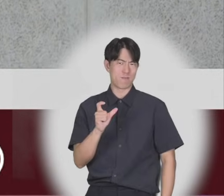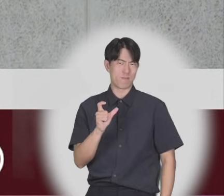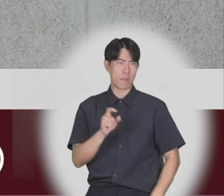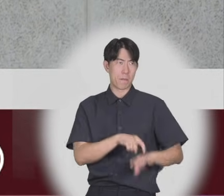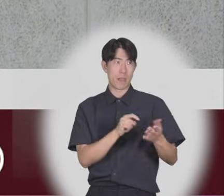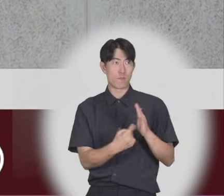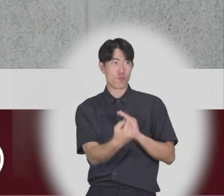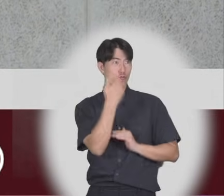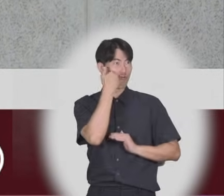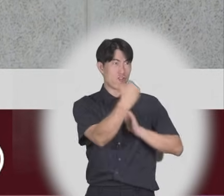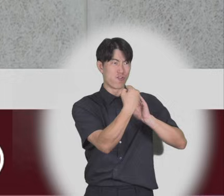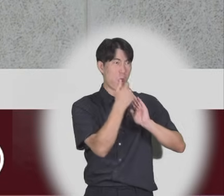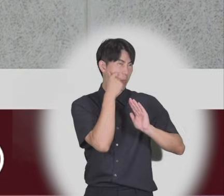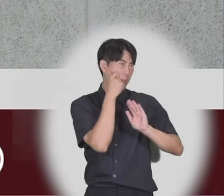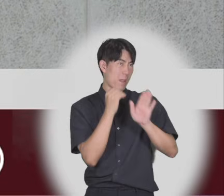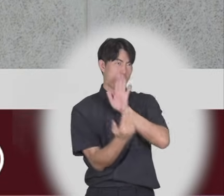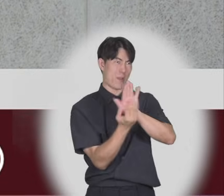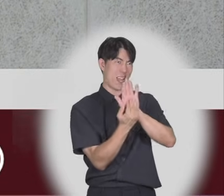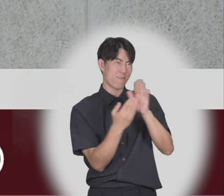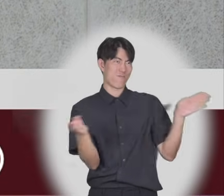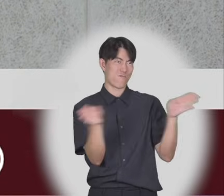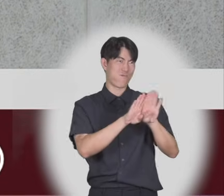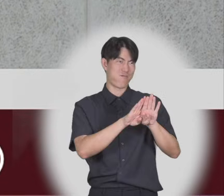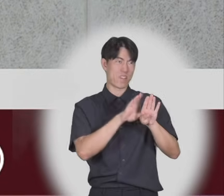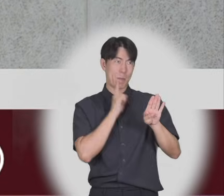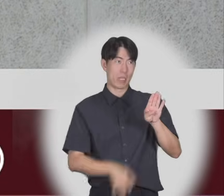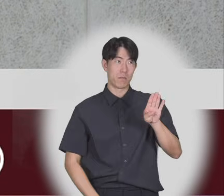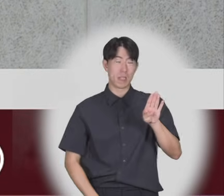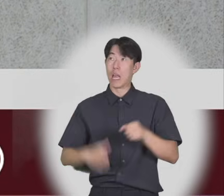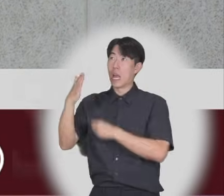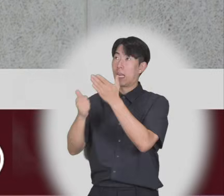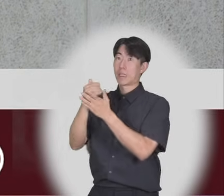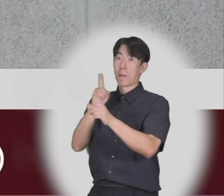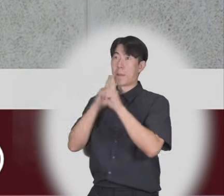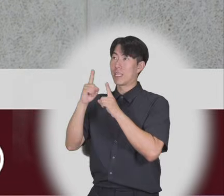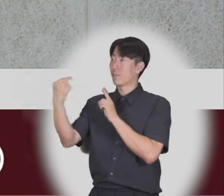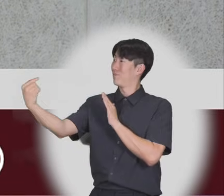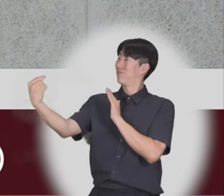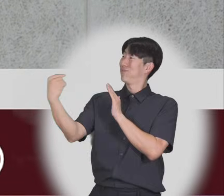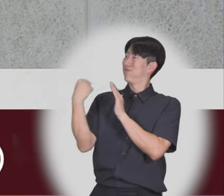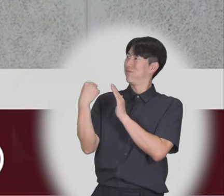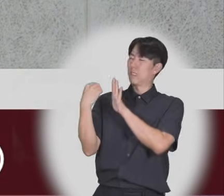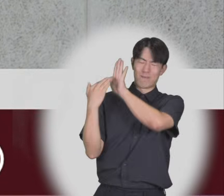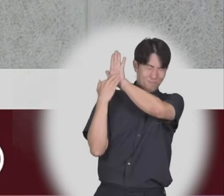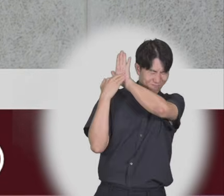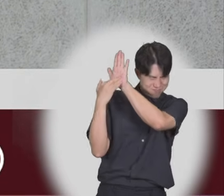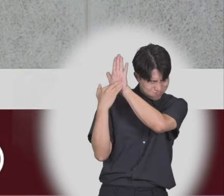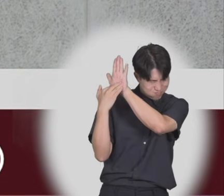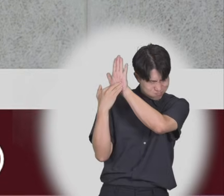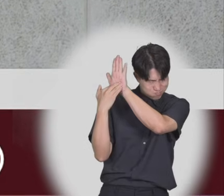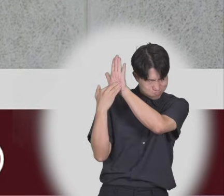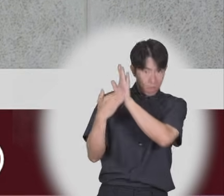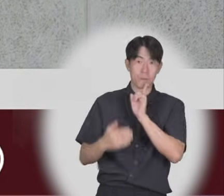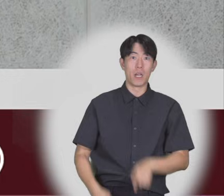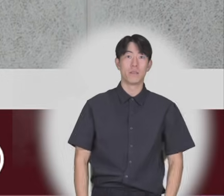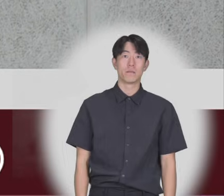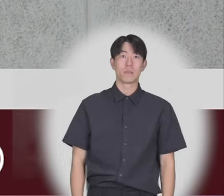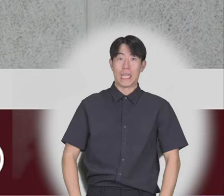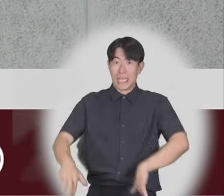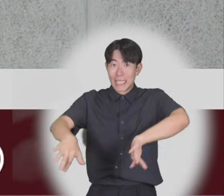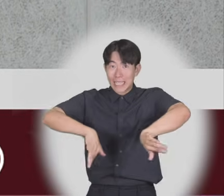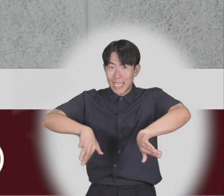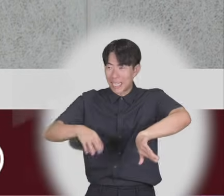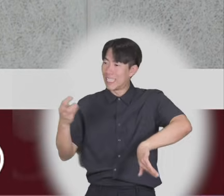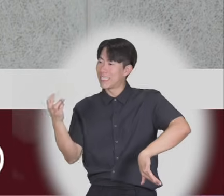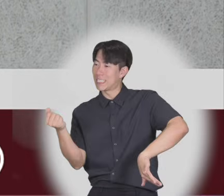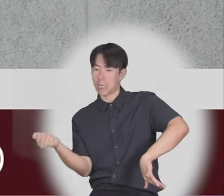닫혀진 마음입니다. 그래서 말씀이 한마디도 들어갈 수 없는 상태죠. 길가에 딱 뿌렸더니